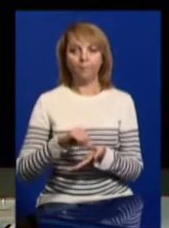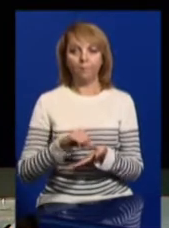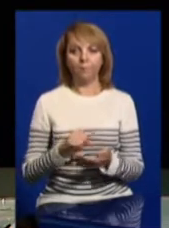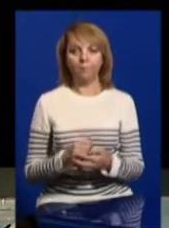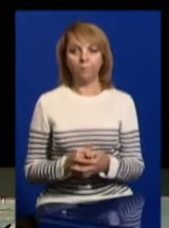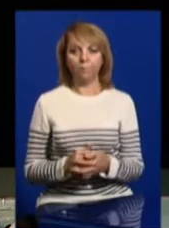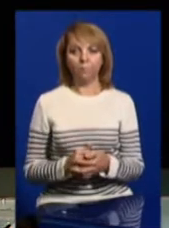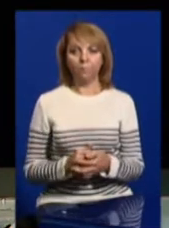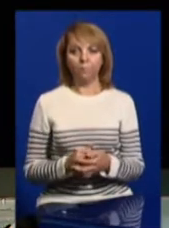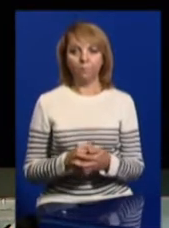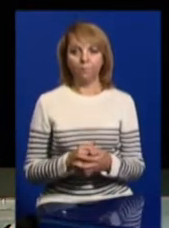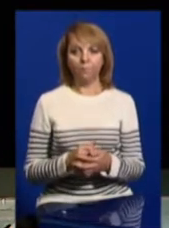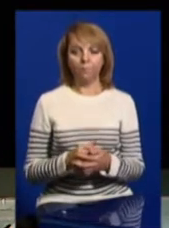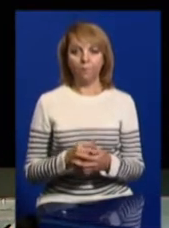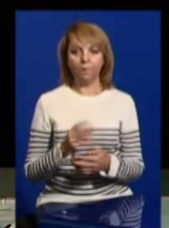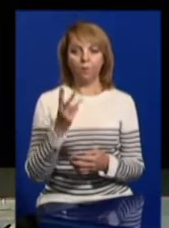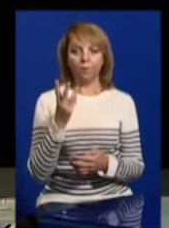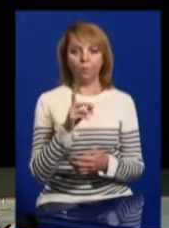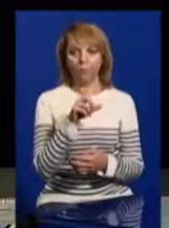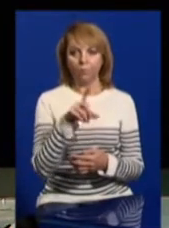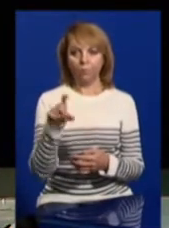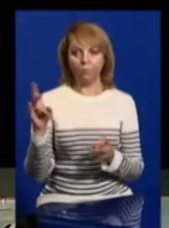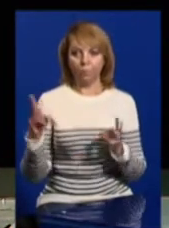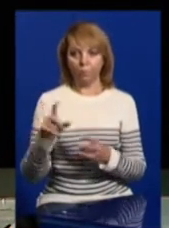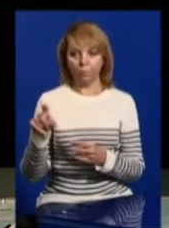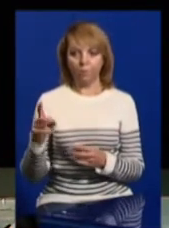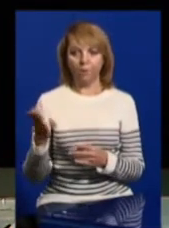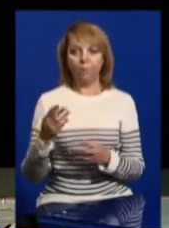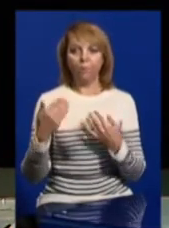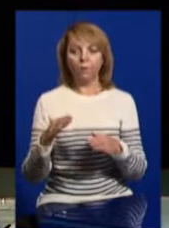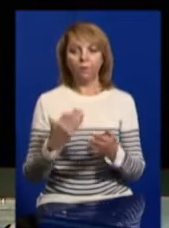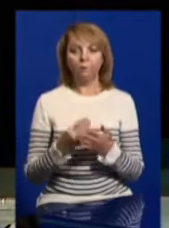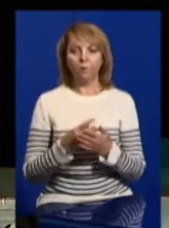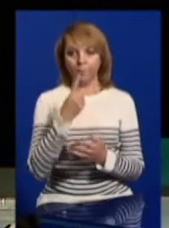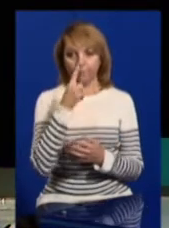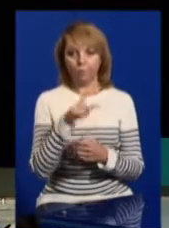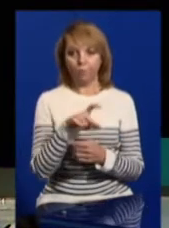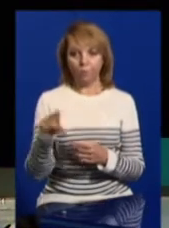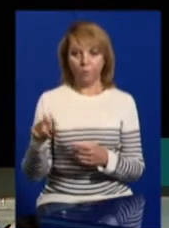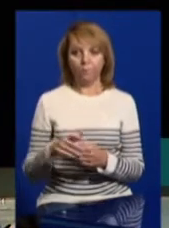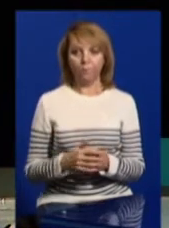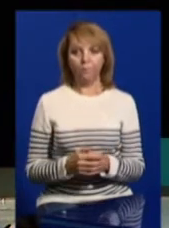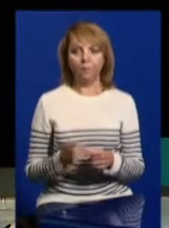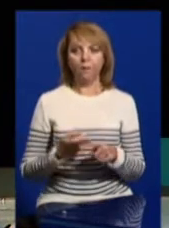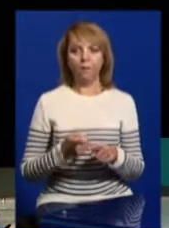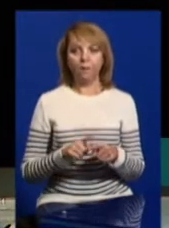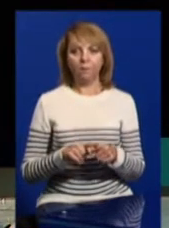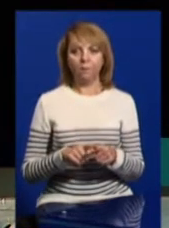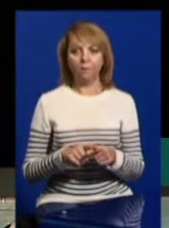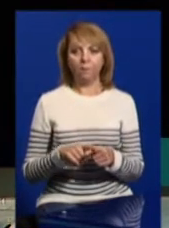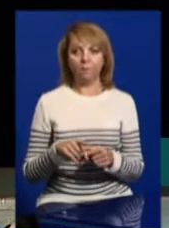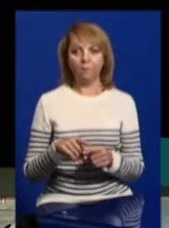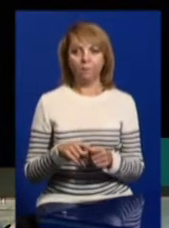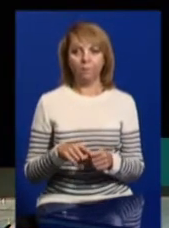мовити, родини трьох потерпілих і родини, які втратили своїх рідних. Це безпосередньо